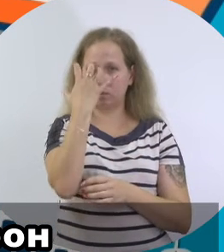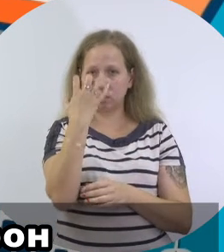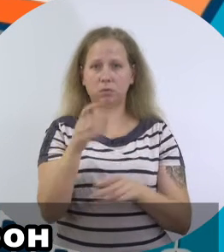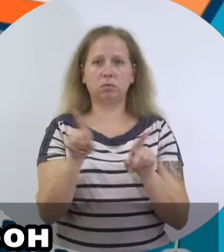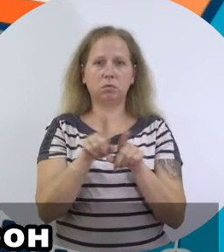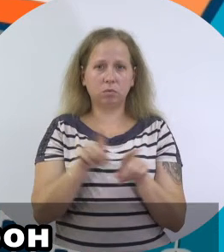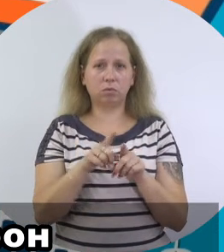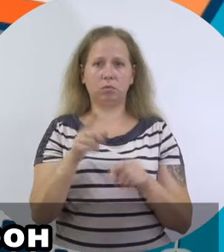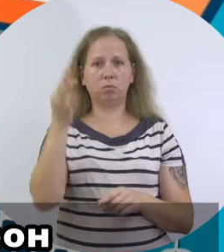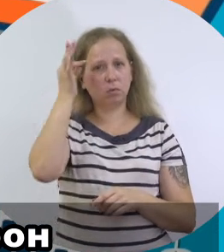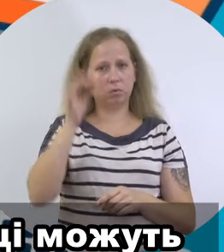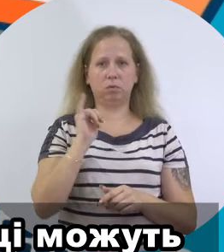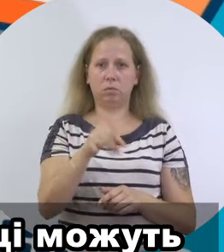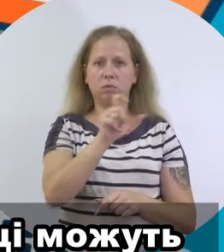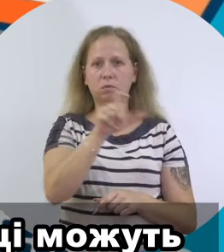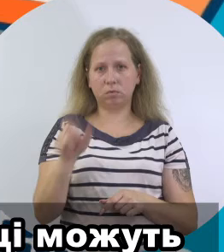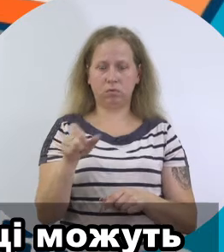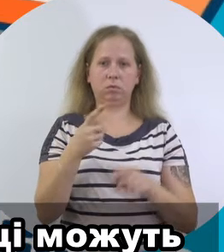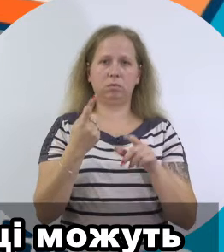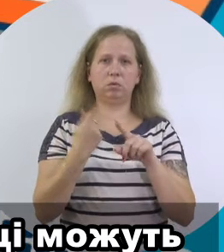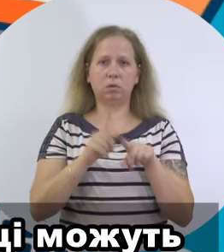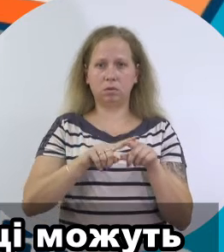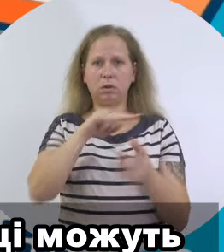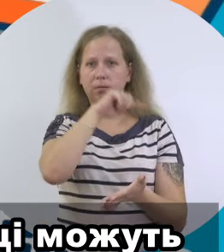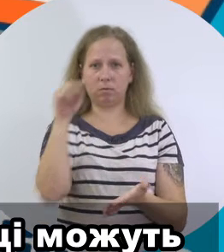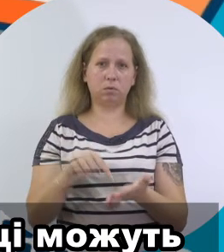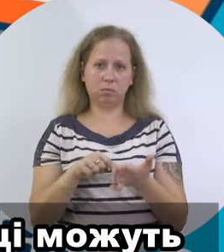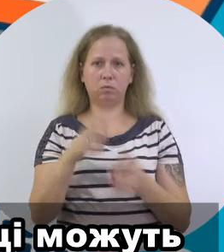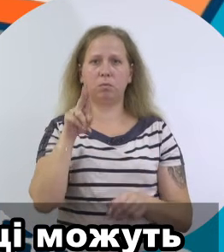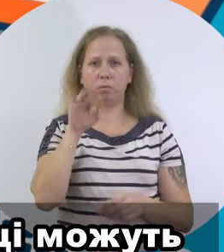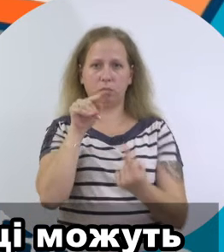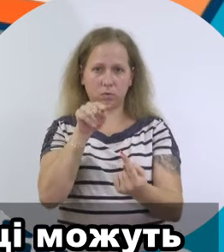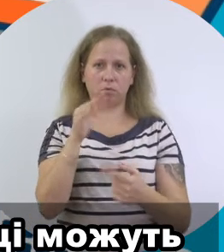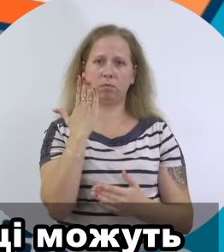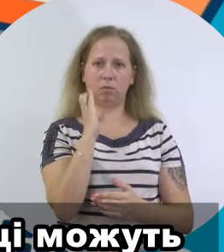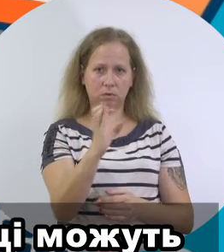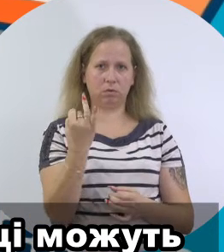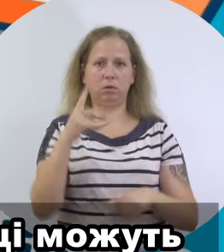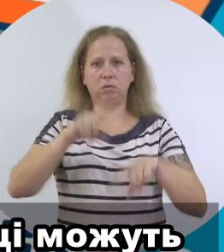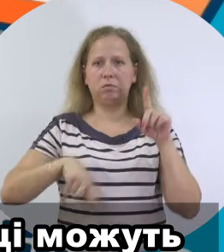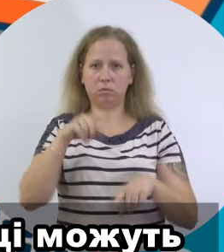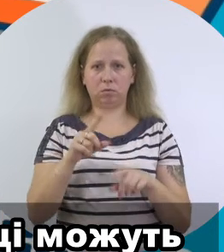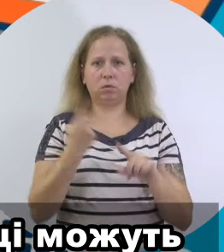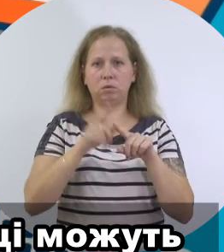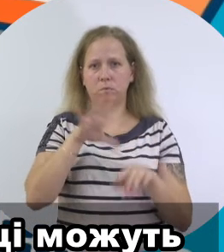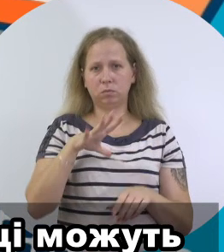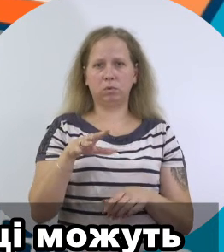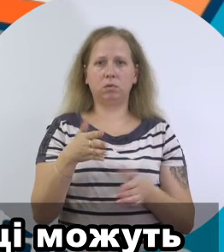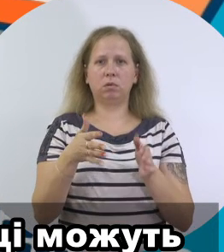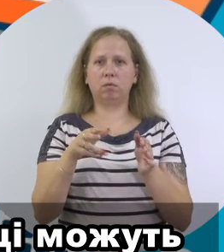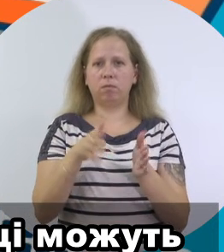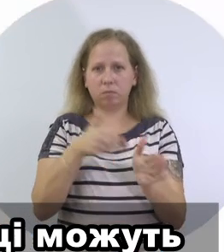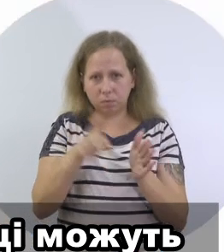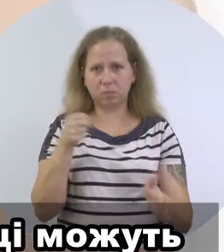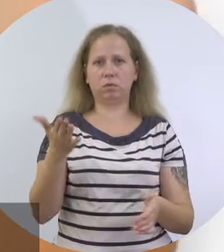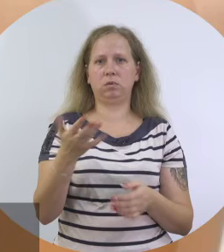публикуйте их в открытом доступе никогда не высылайте свои фотографии помните преступники могут использовать эту информацию против вас